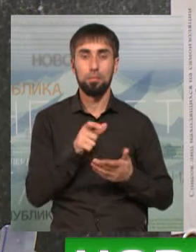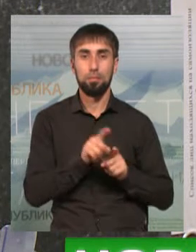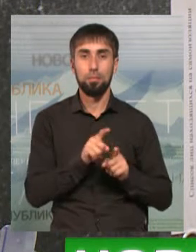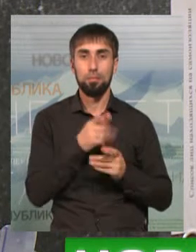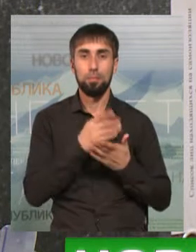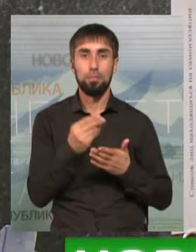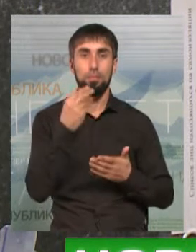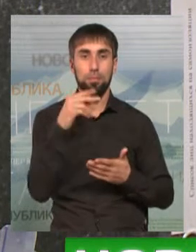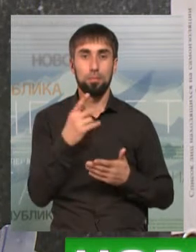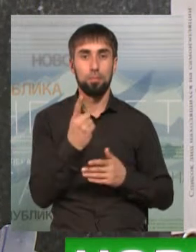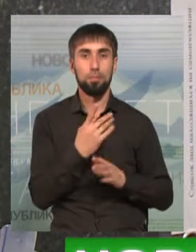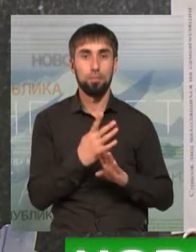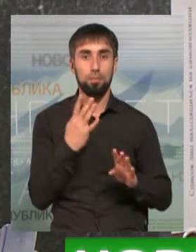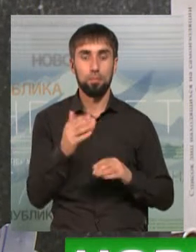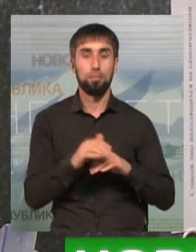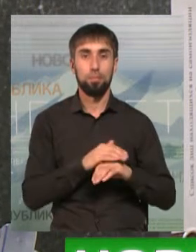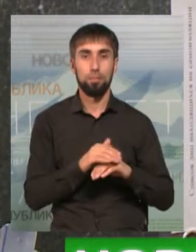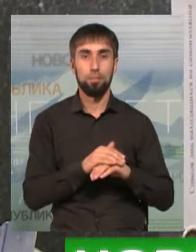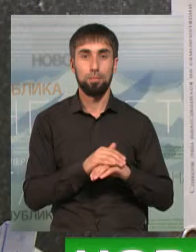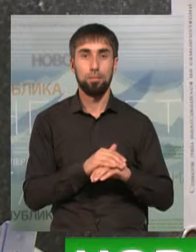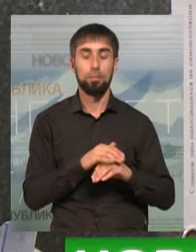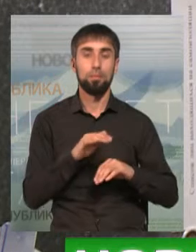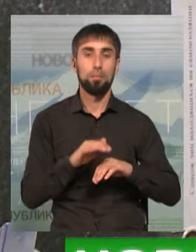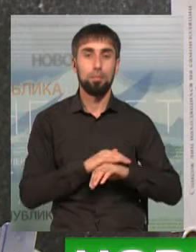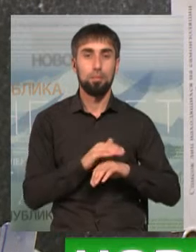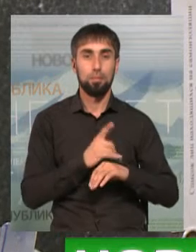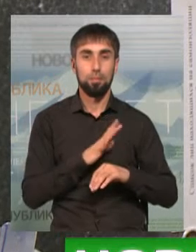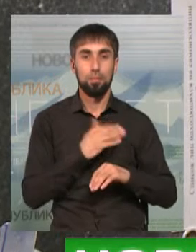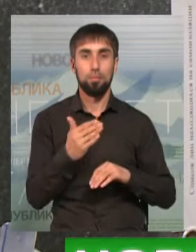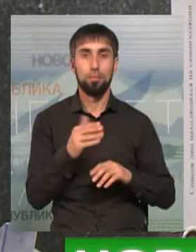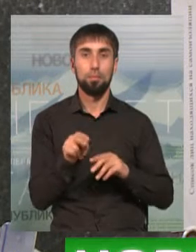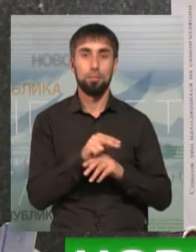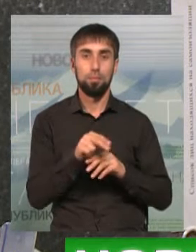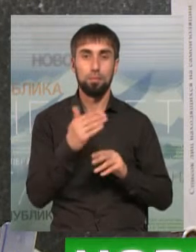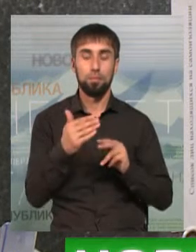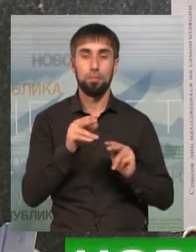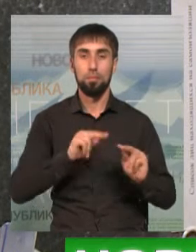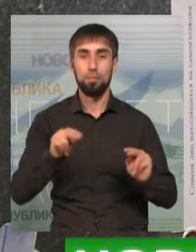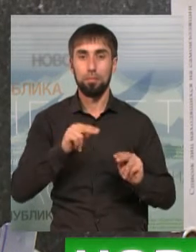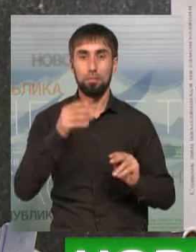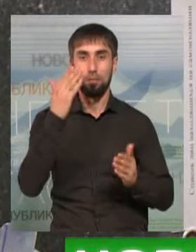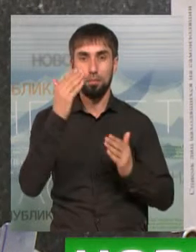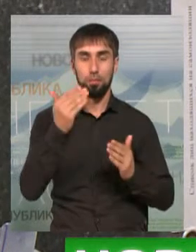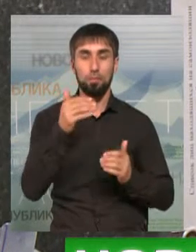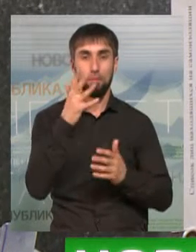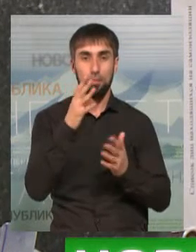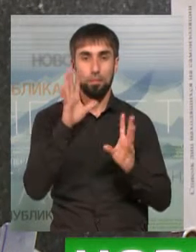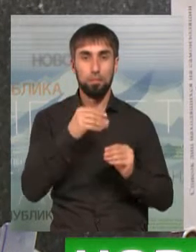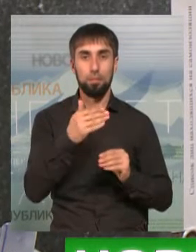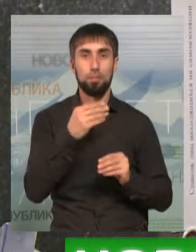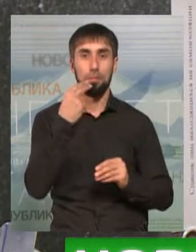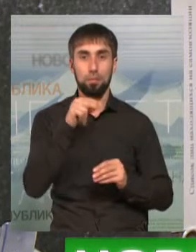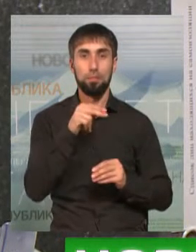определенными качествами. В первую очередь это доброта, милосердие, педагогические навыки. Вот все эти качества я могу